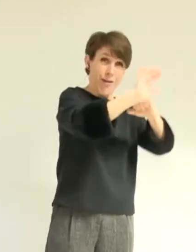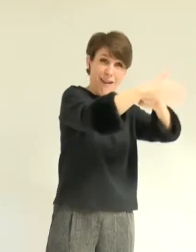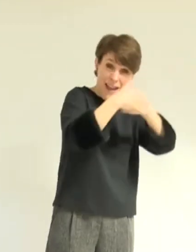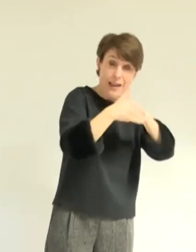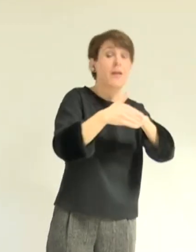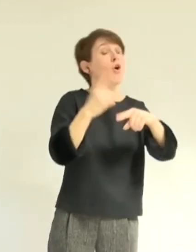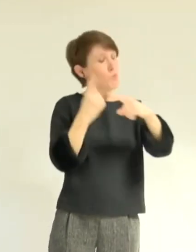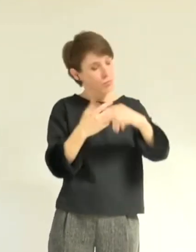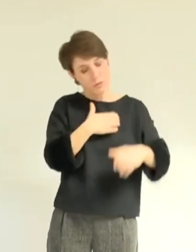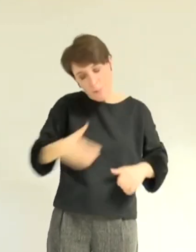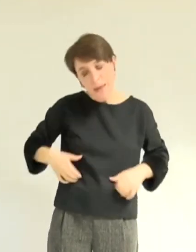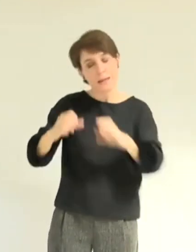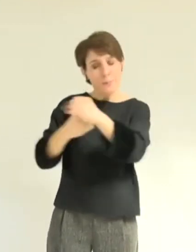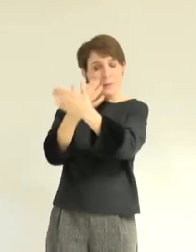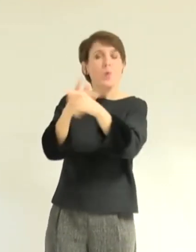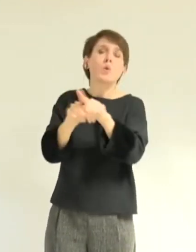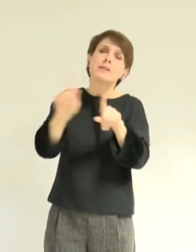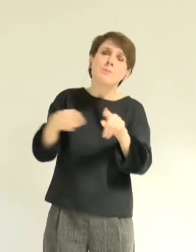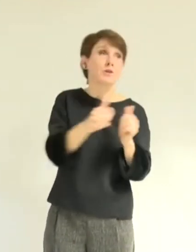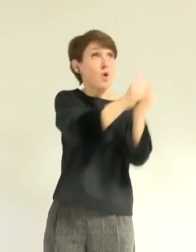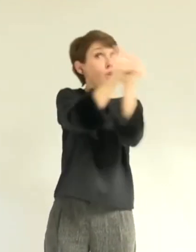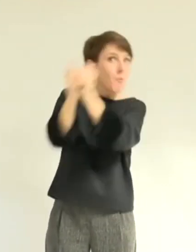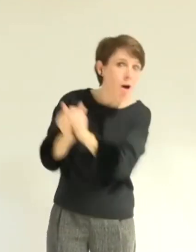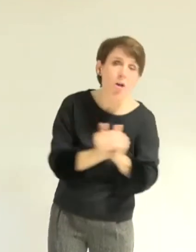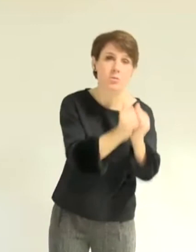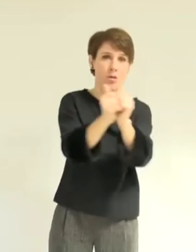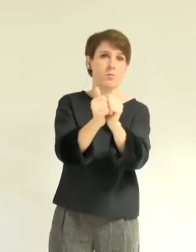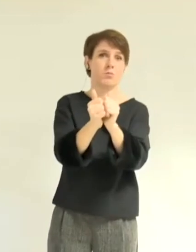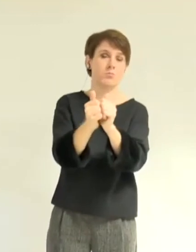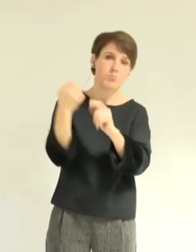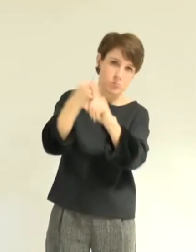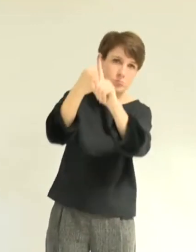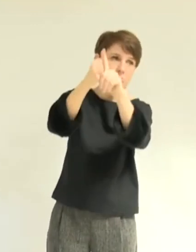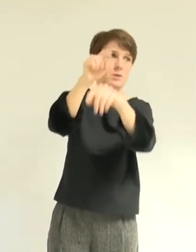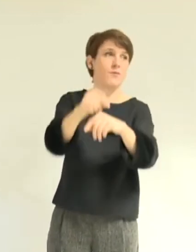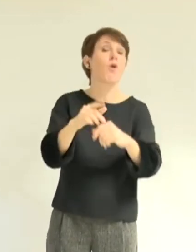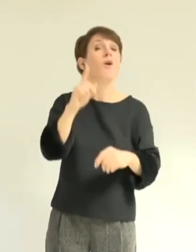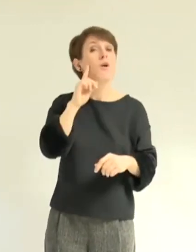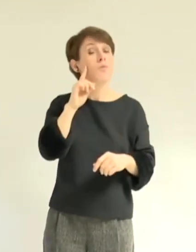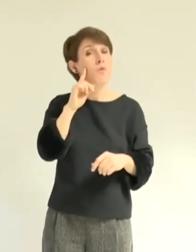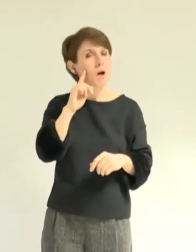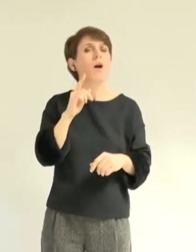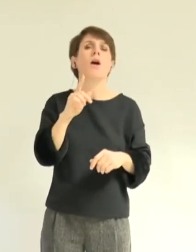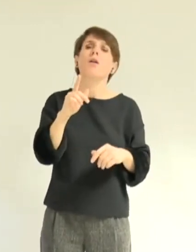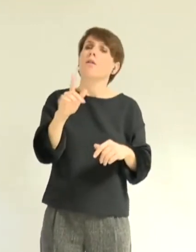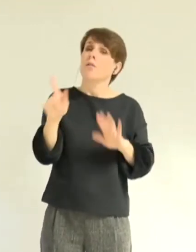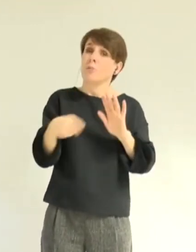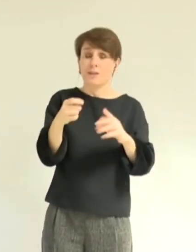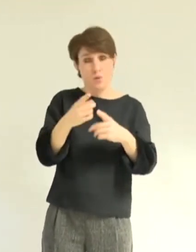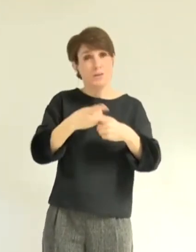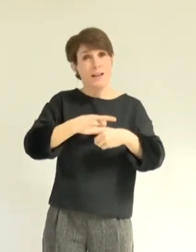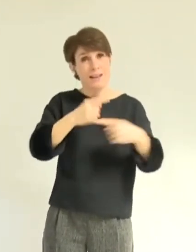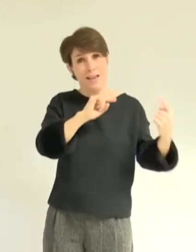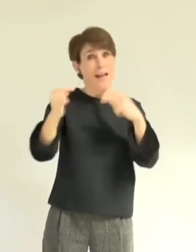la métropole, effectivement, qui tous ensemble, parce qu'il y a une partie du débat qui est nationale, et pas